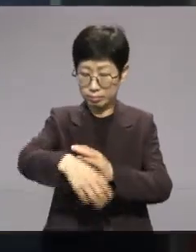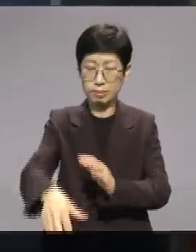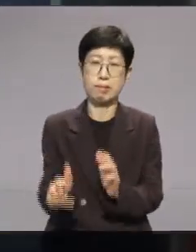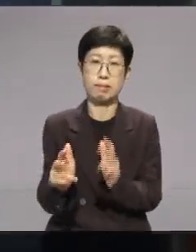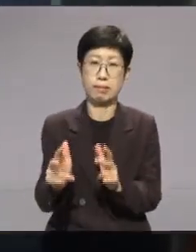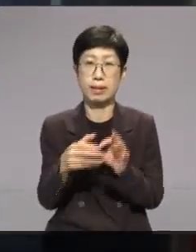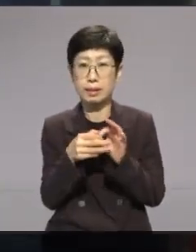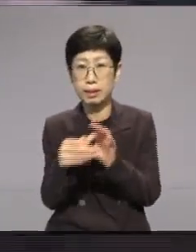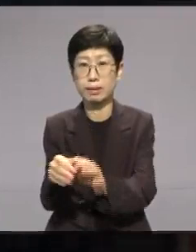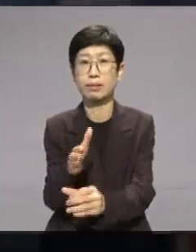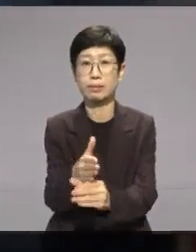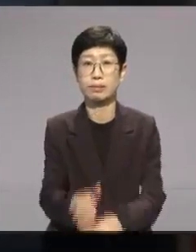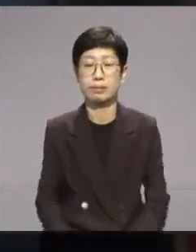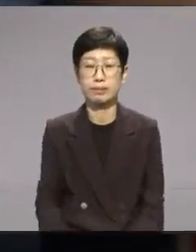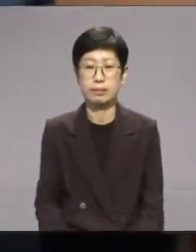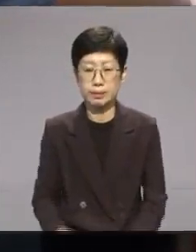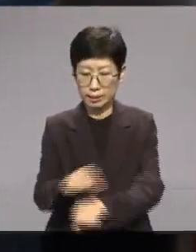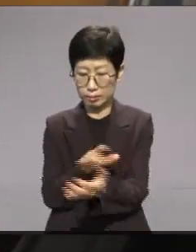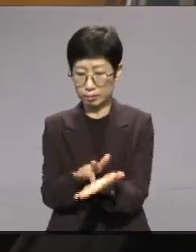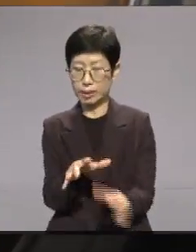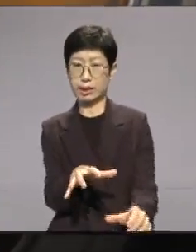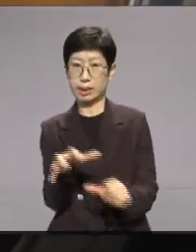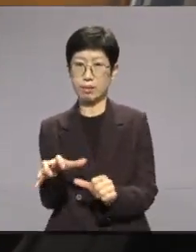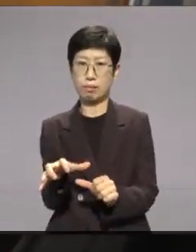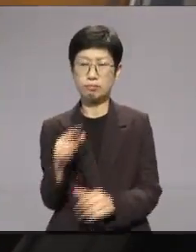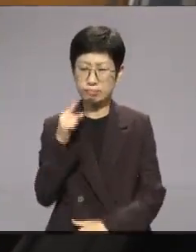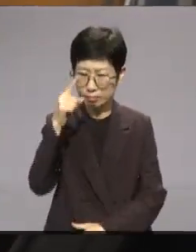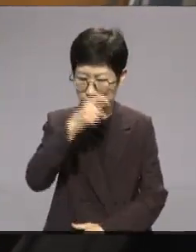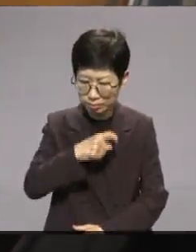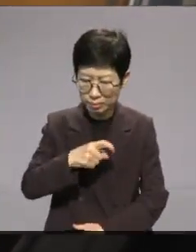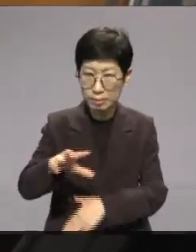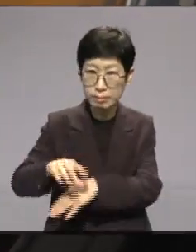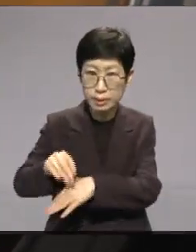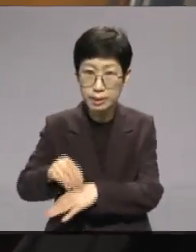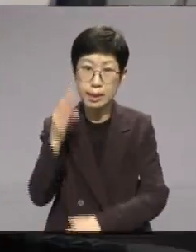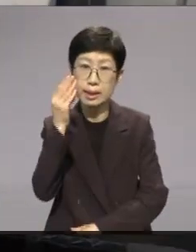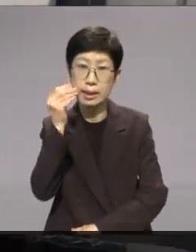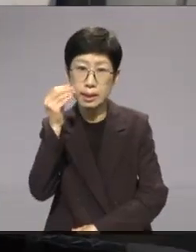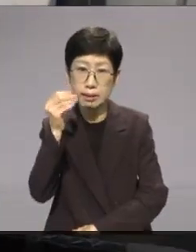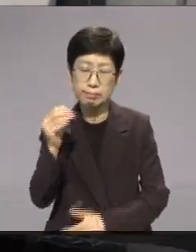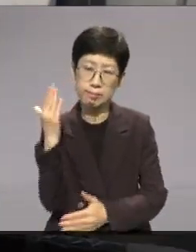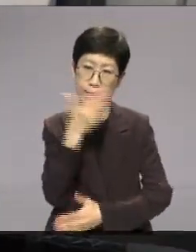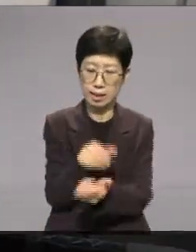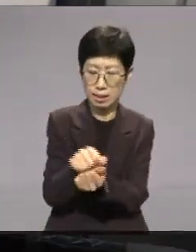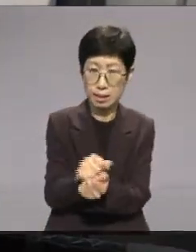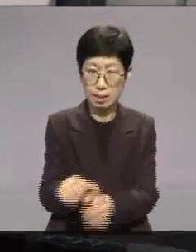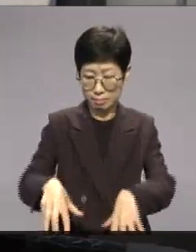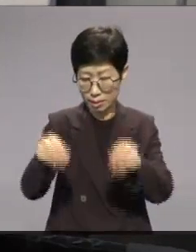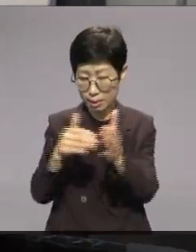쉴세없이 돌아갑니다 특수 약품으로든 대와 기름얼룩을 빼냅니다 건조기 말려